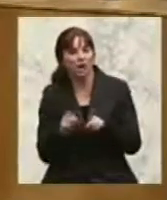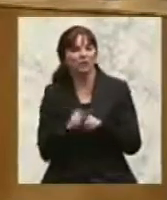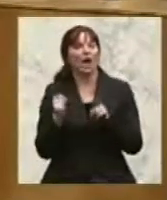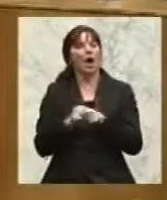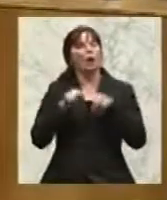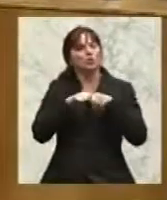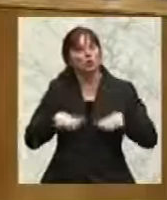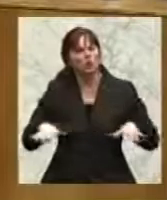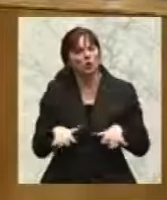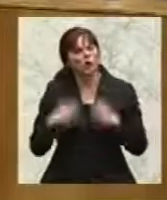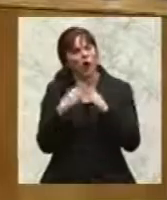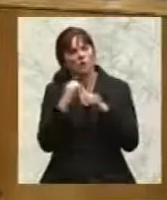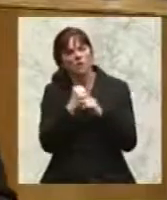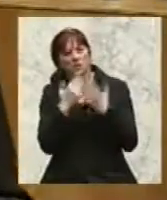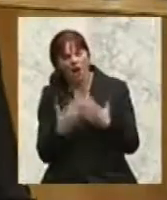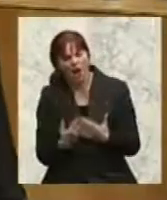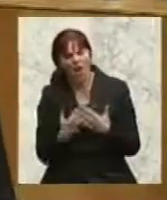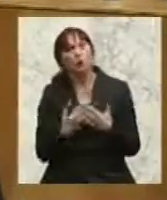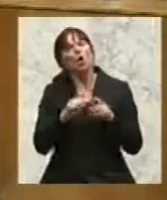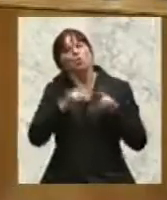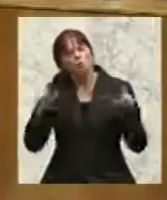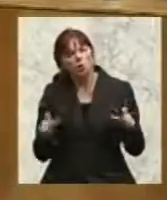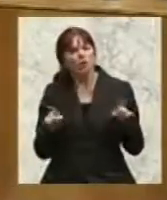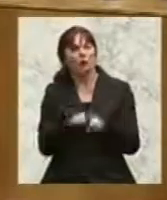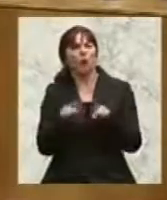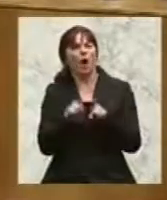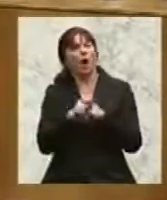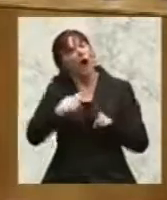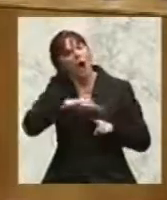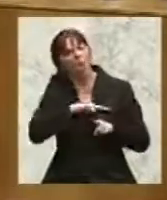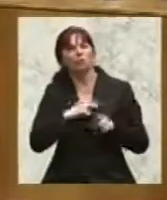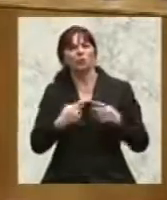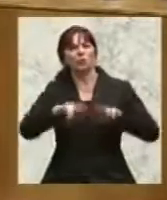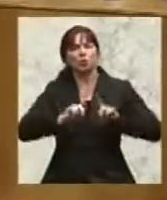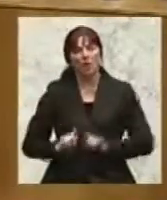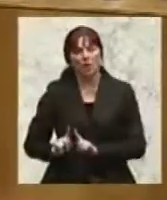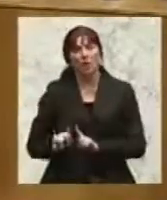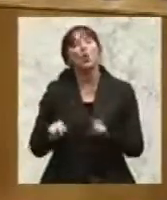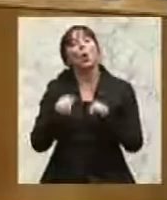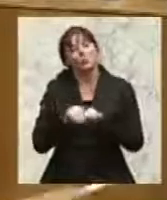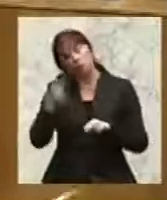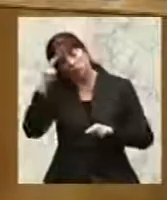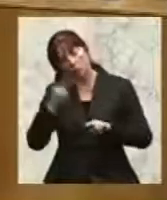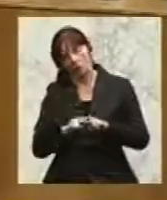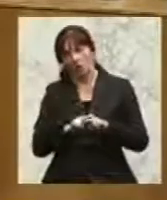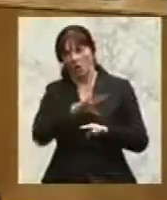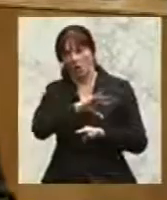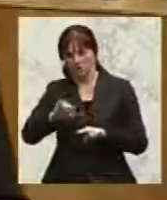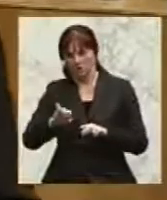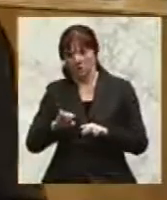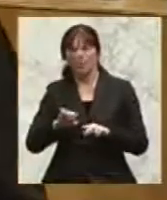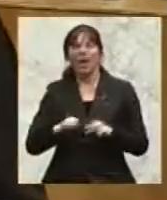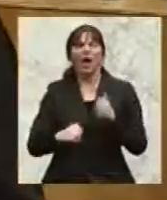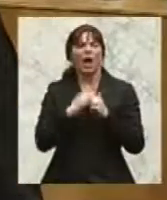die Haftungsrückstände und allfällige sonstige Eventualverbindlichkeiten, die er dabei auch zu beurteilen hat. Sie haben den Rechnungshof auf